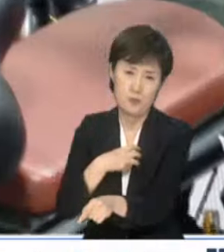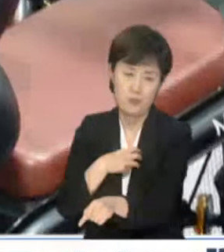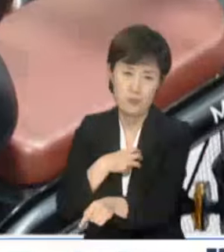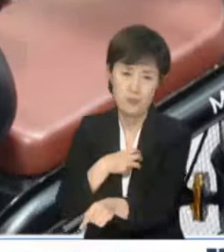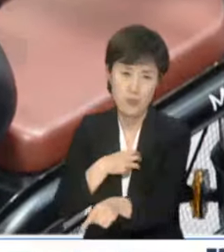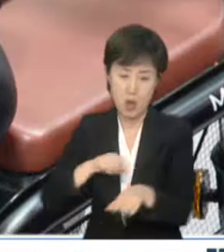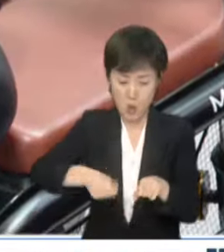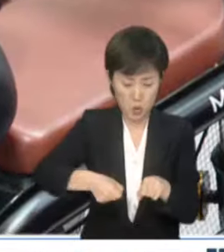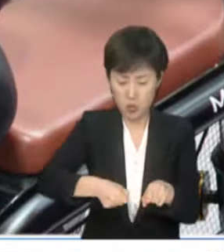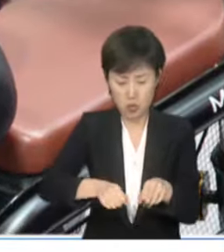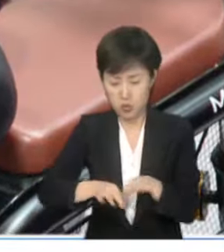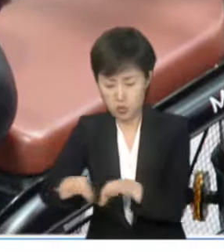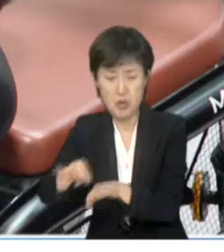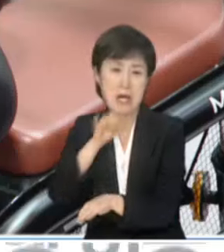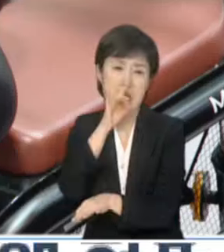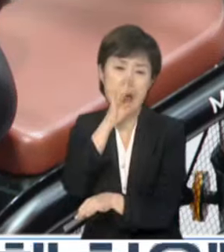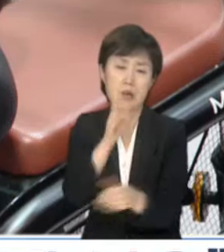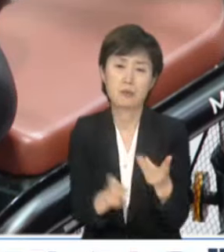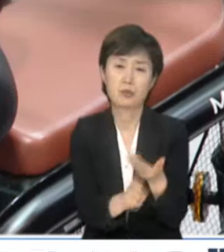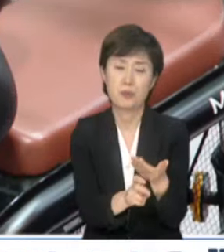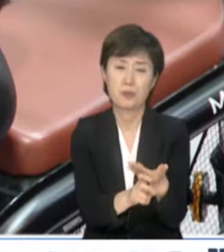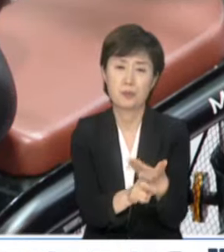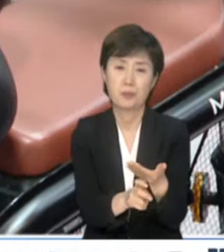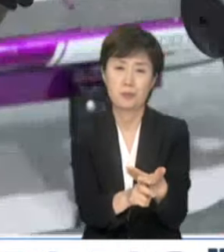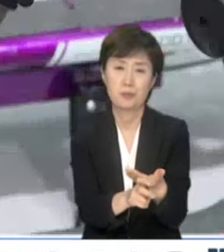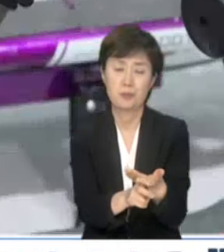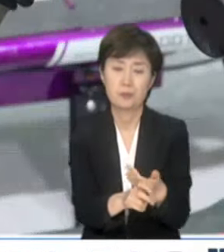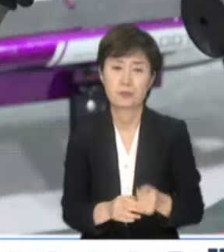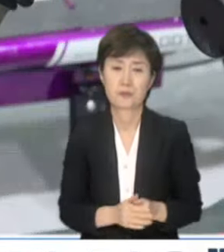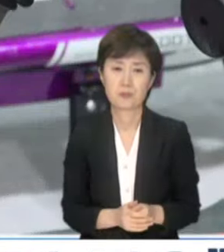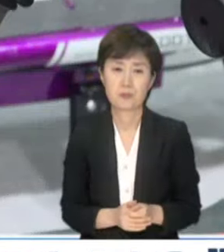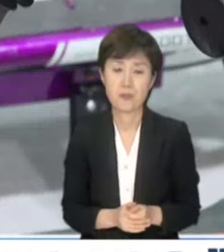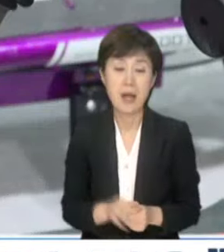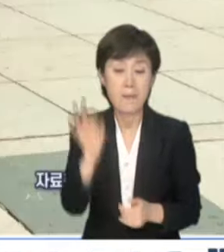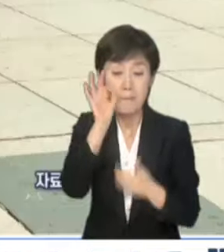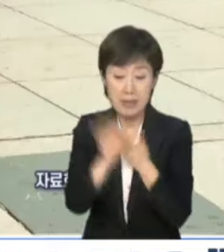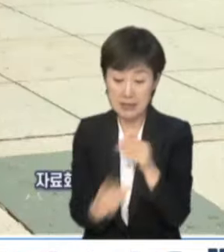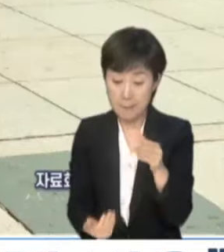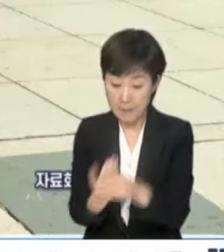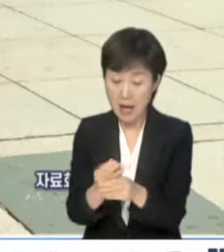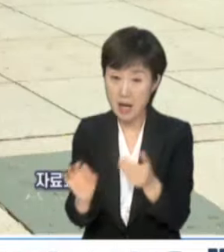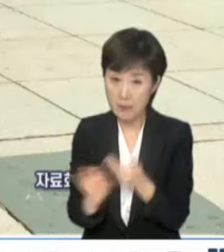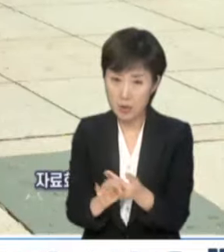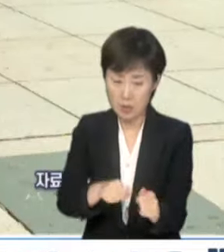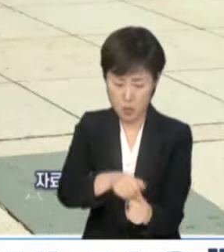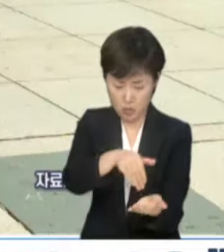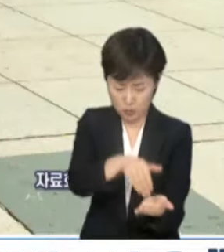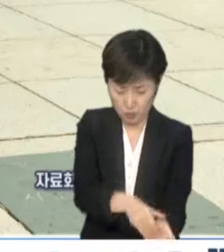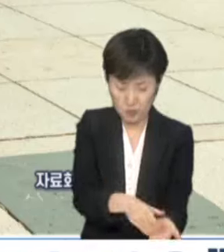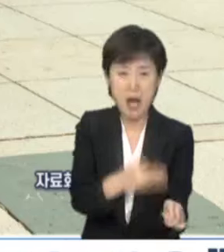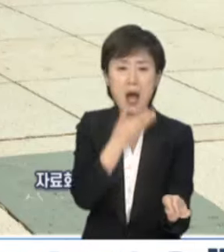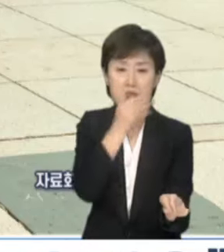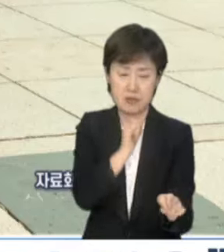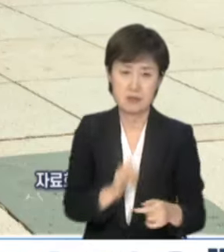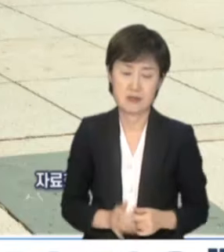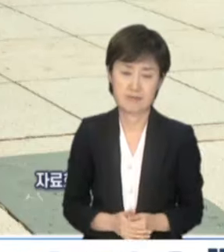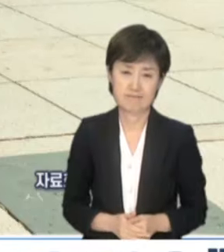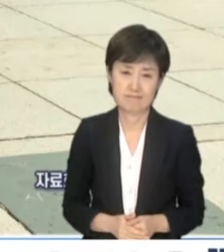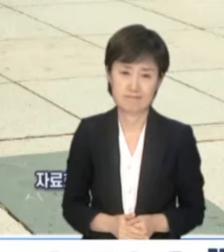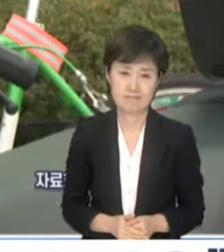침범하는 경우에는 그 자체로도 범칙금과 벌점이 있고 사고가 났을 때도 굉장히 중대한 과실 비율로 책정될 수